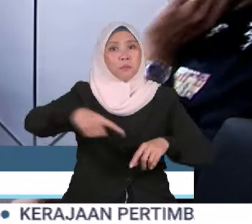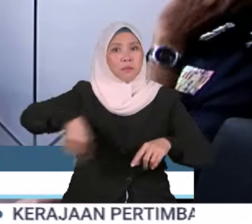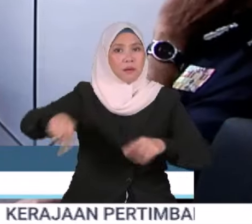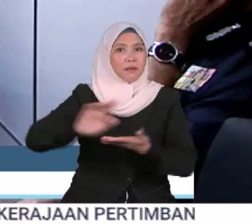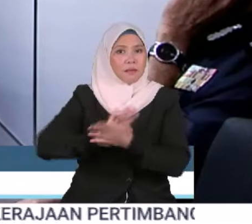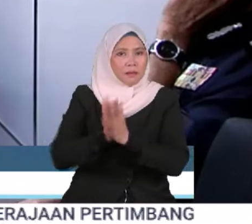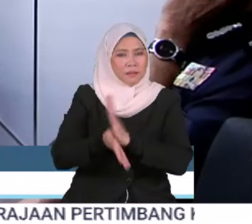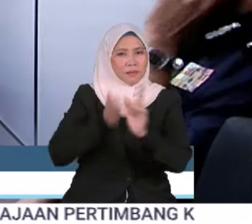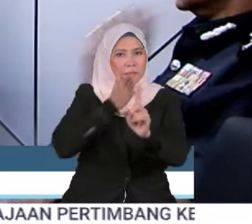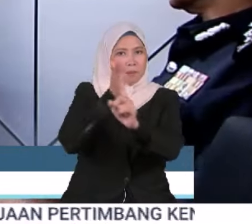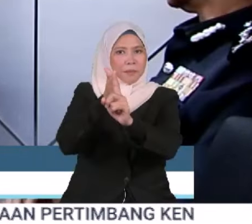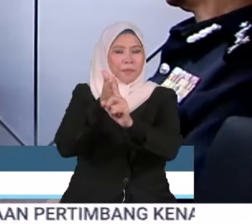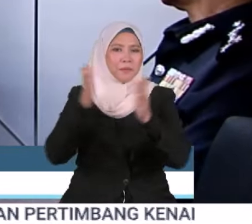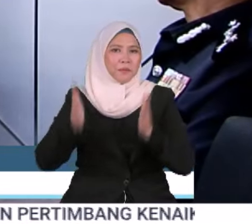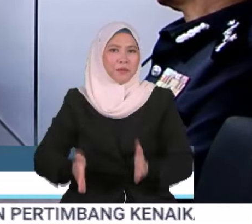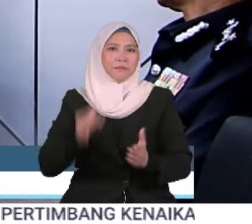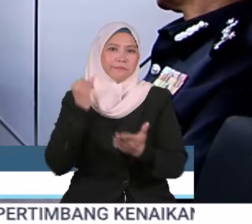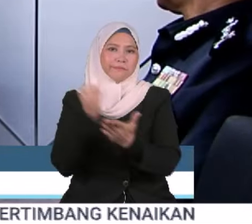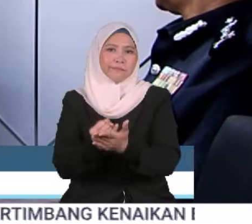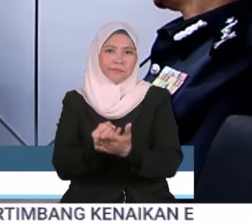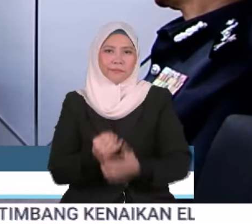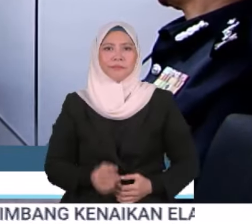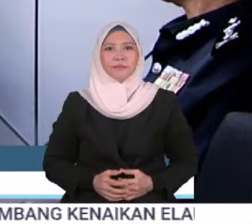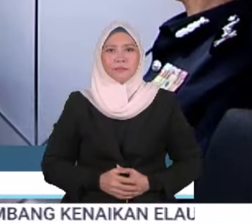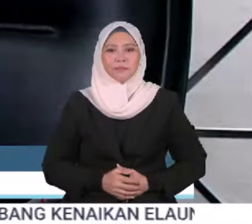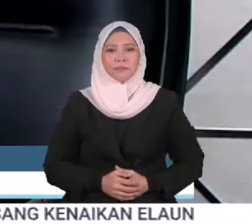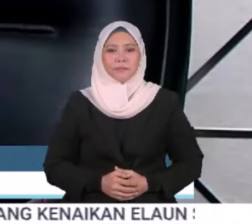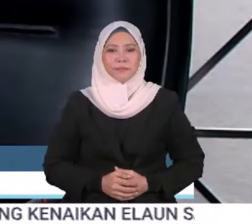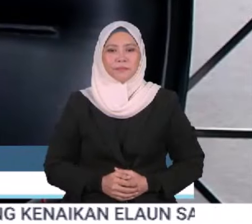menjadi sasaran pihak tertentu